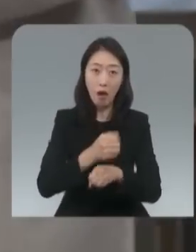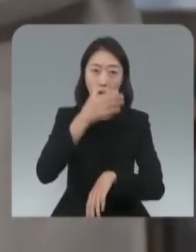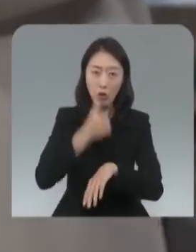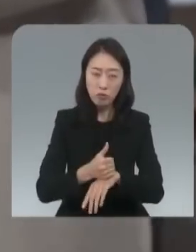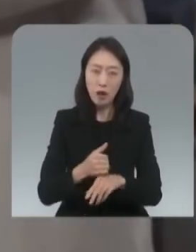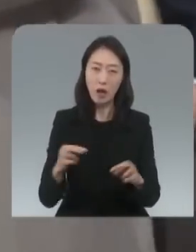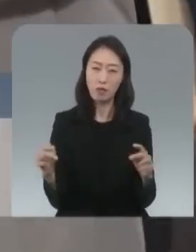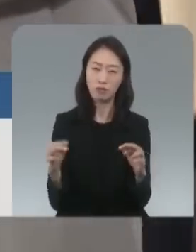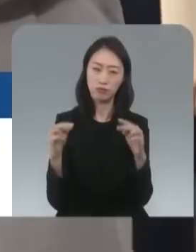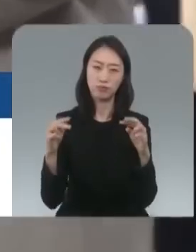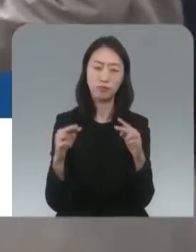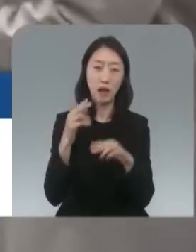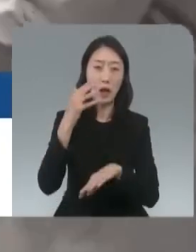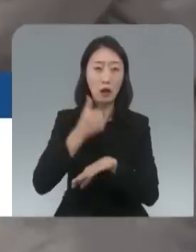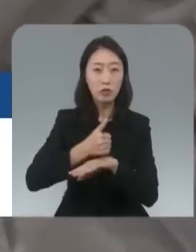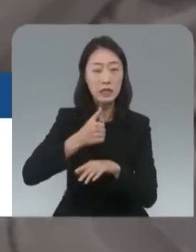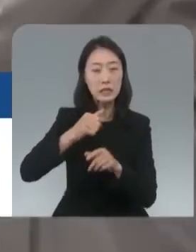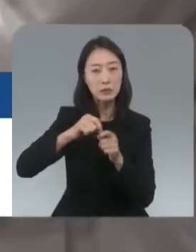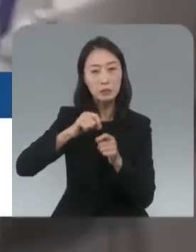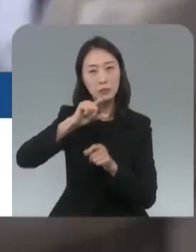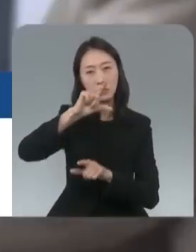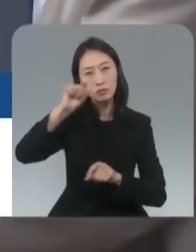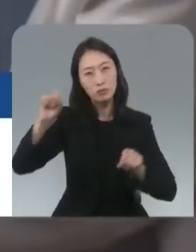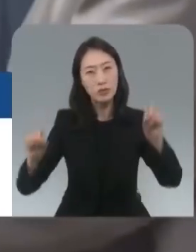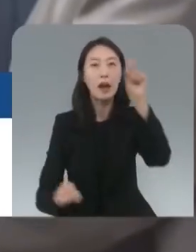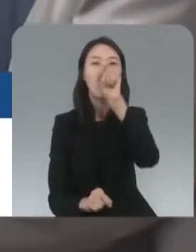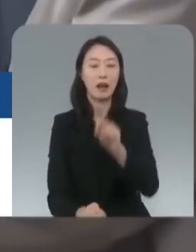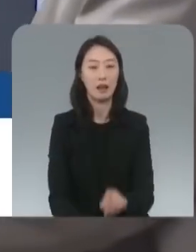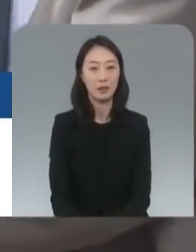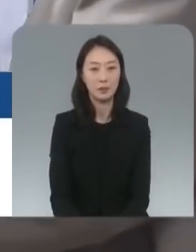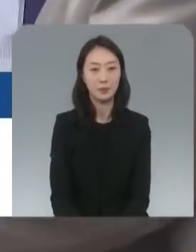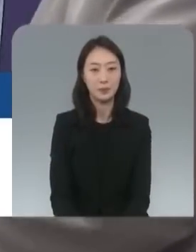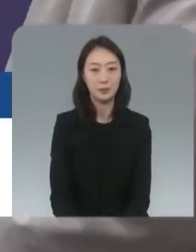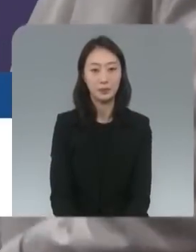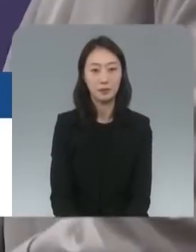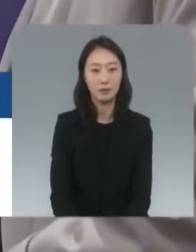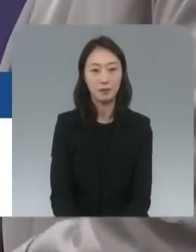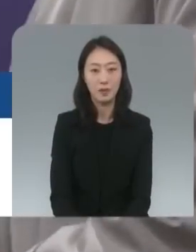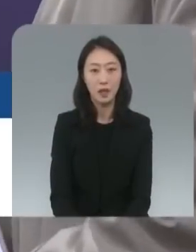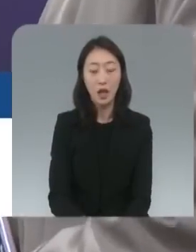길어졌습니다. 혐의 소명 어떻게 하셨어요? 아, 성실히 임했고요.